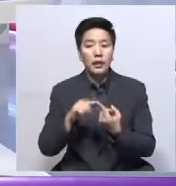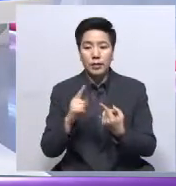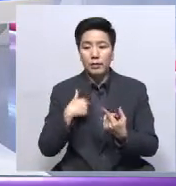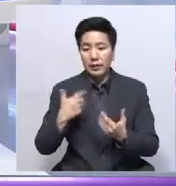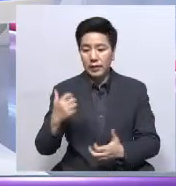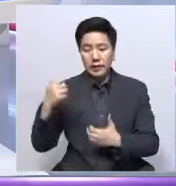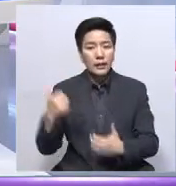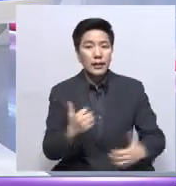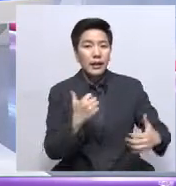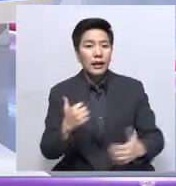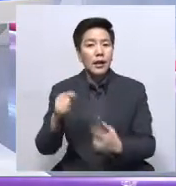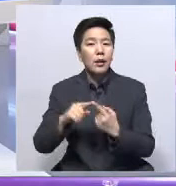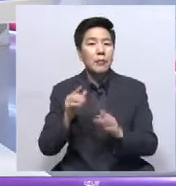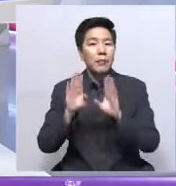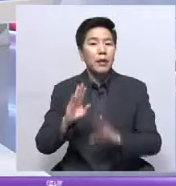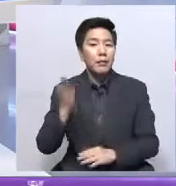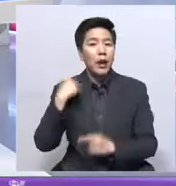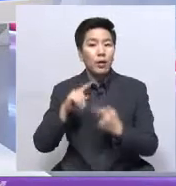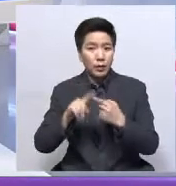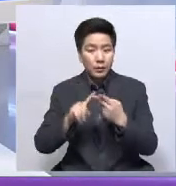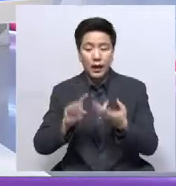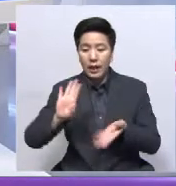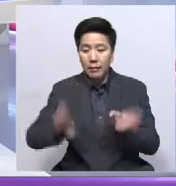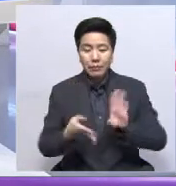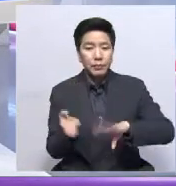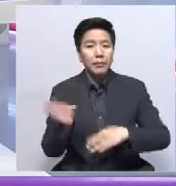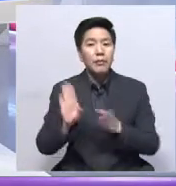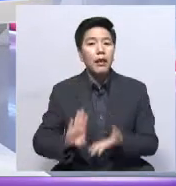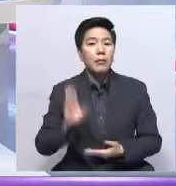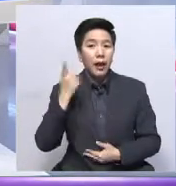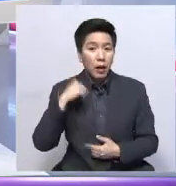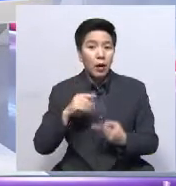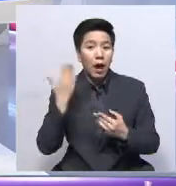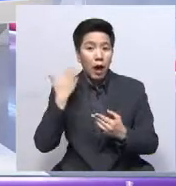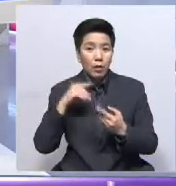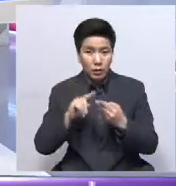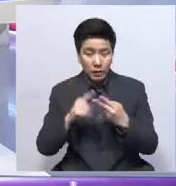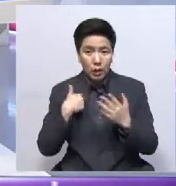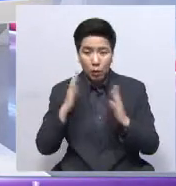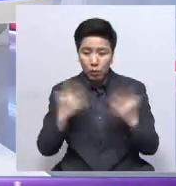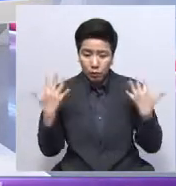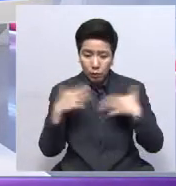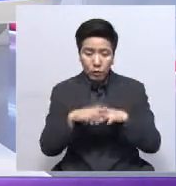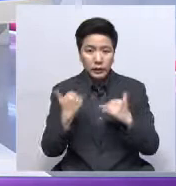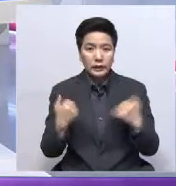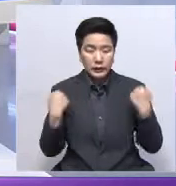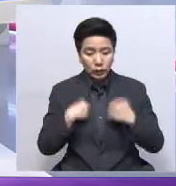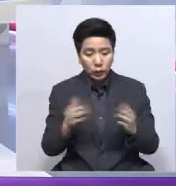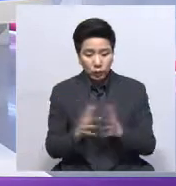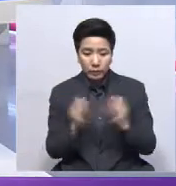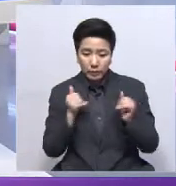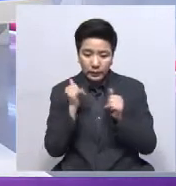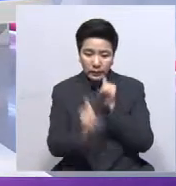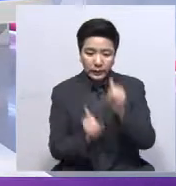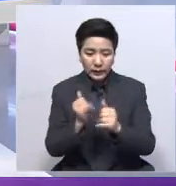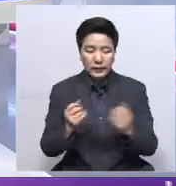เอาลีลาศนะครับบรรยากาศการลีลาศในอดีตและรวมไปถึงการรำวงในอดีตที่สำคัญคุณนะครับทุกคนที่มาในงานร่วมกันเต้นร่วมกันรำตั้ง